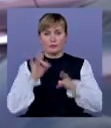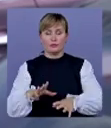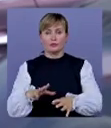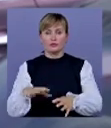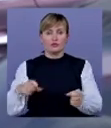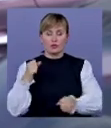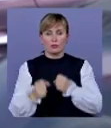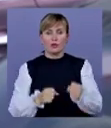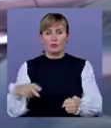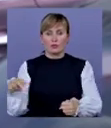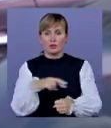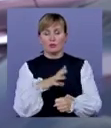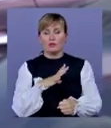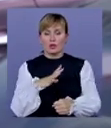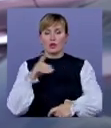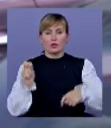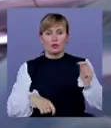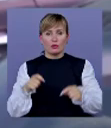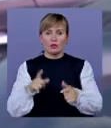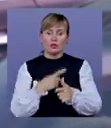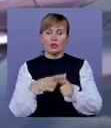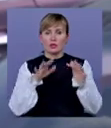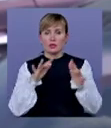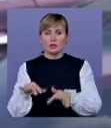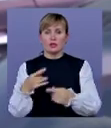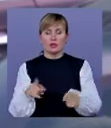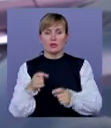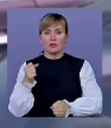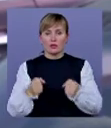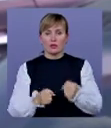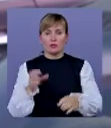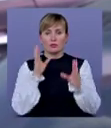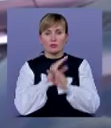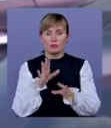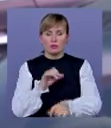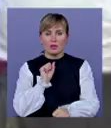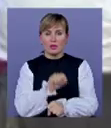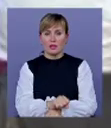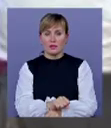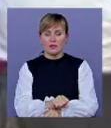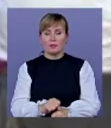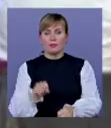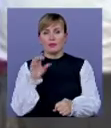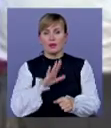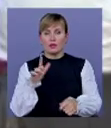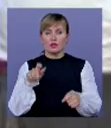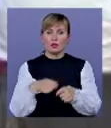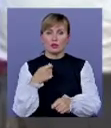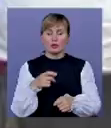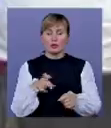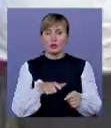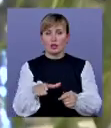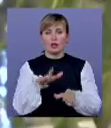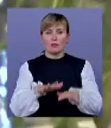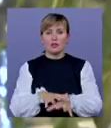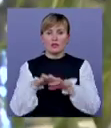нее выбегает пешеход. Бывает, дождь пойдет или снег, и тогда водители просто не успевают затормозить. В Европе с нарушителями на дорогах